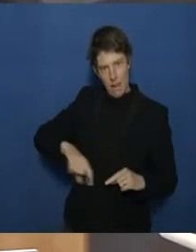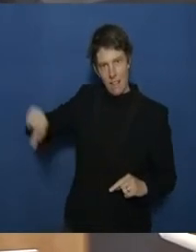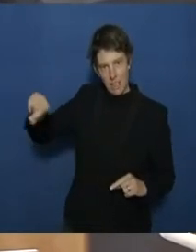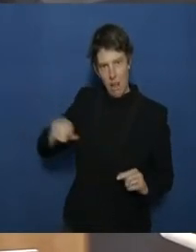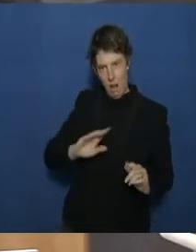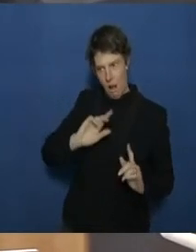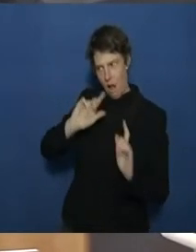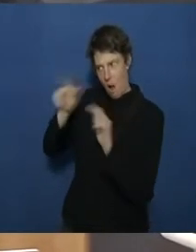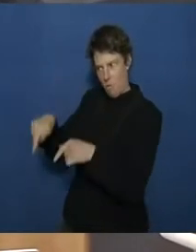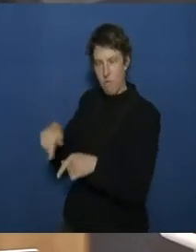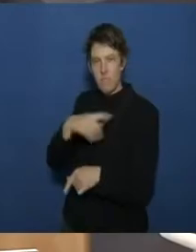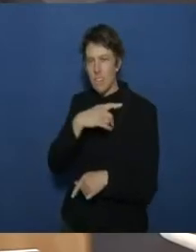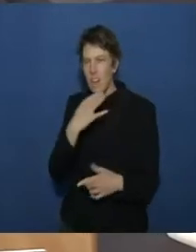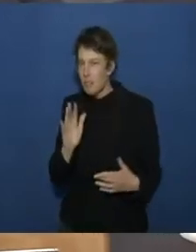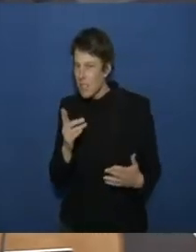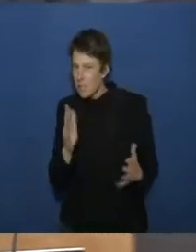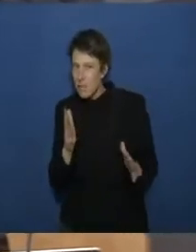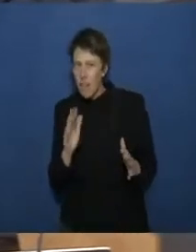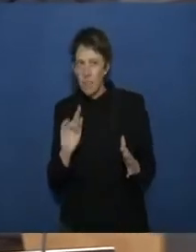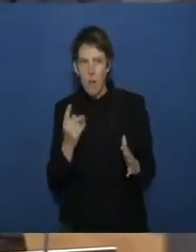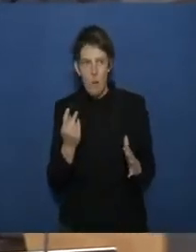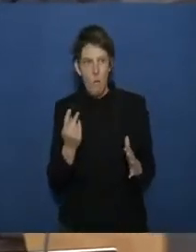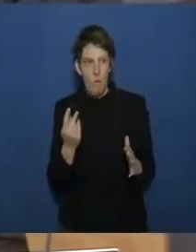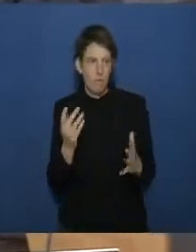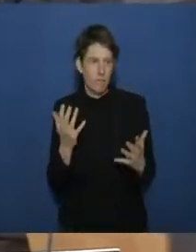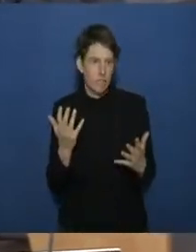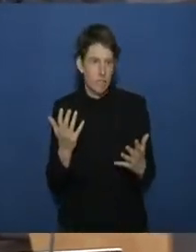gefordert. Wie steht die Bundesregierung dazu?